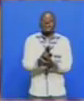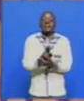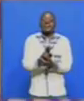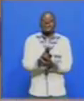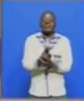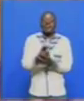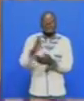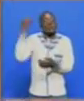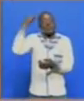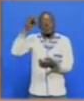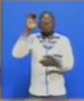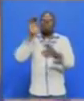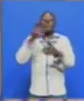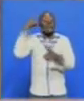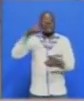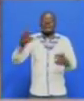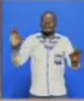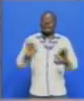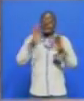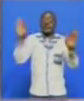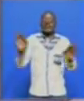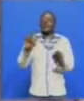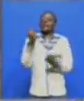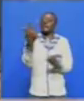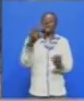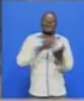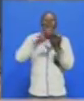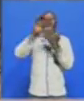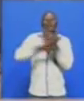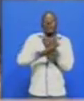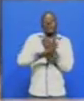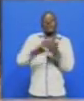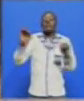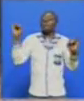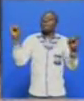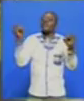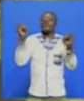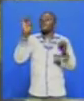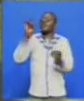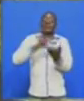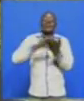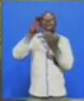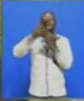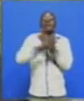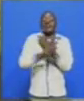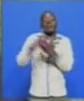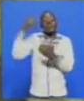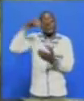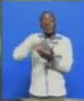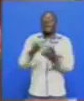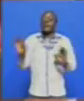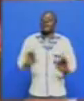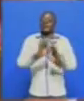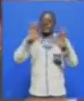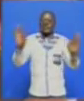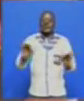Initialement prévu pour être célébré le 13 octobre au Burkina, c'est ce jeudi 7 décembre que l'événement a été commémoré à Arbolé